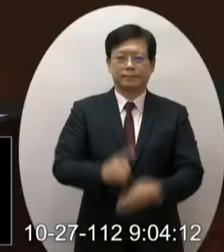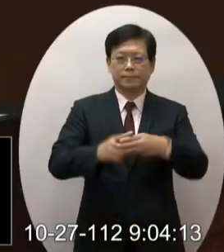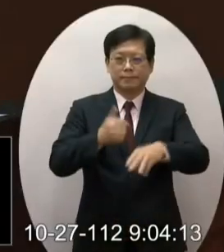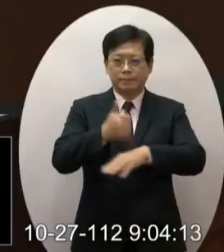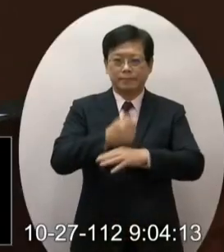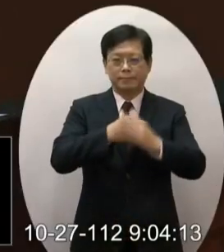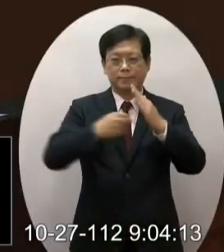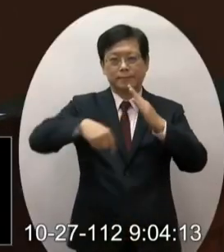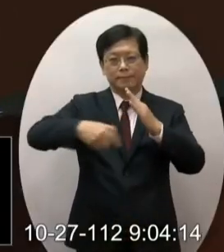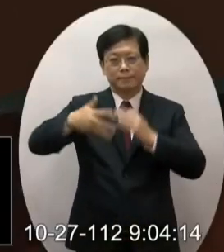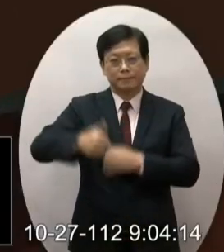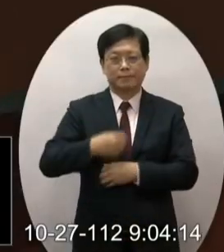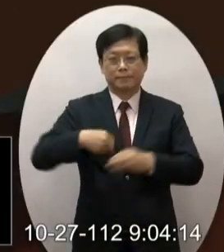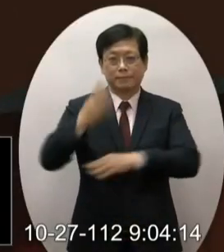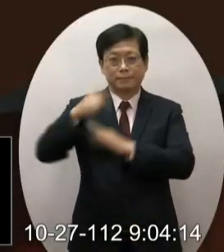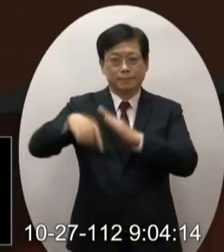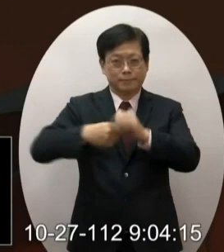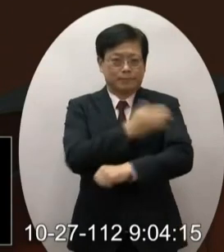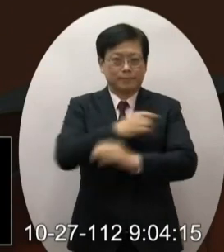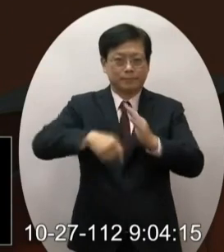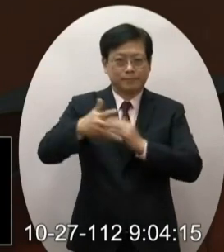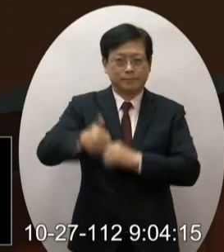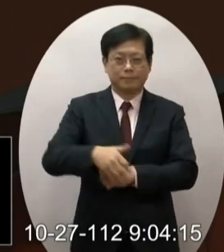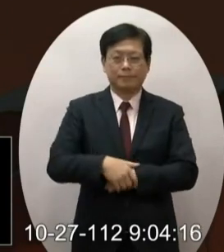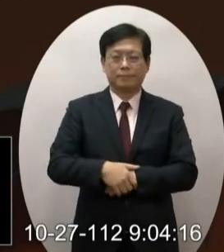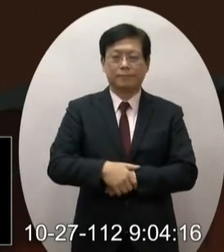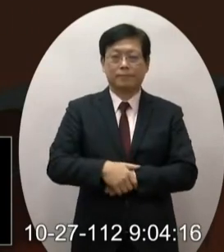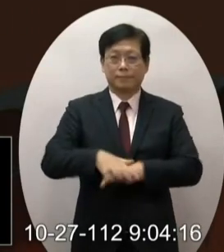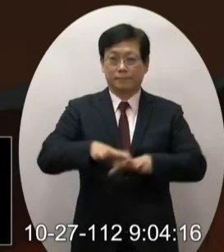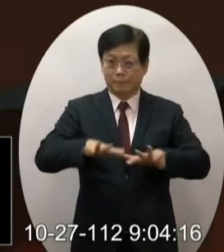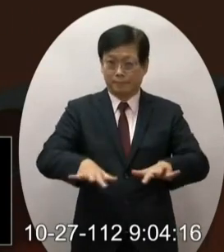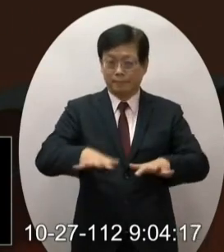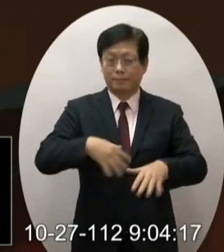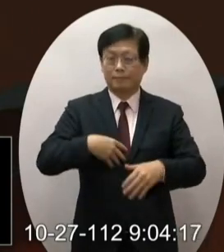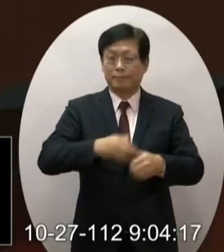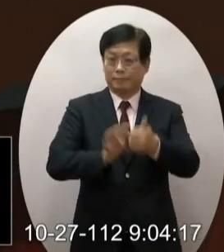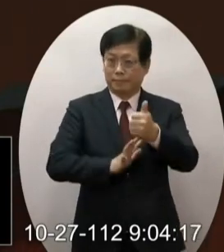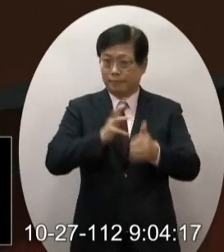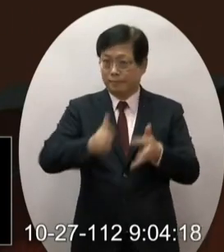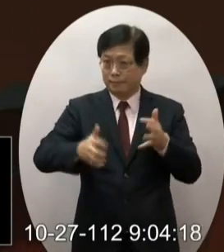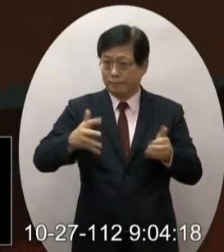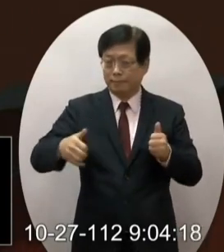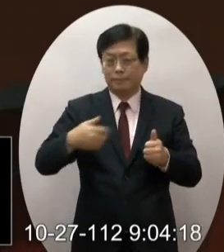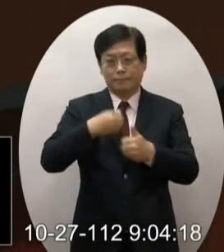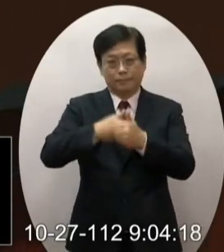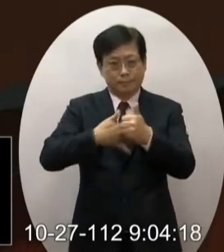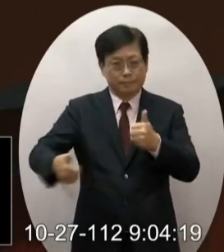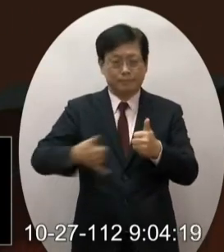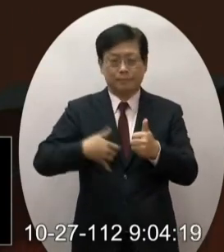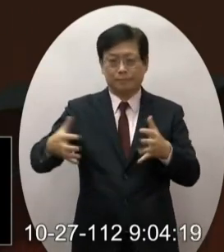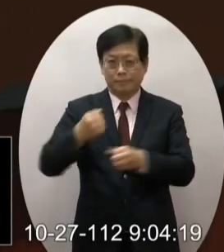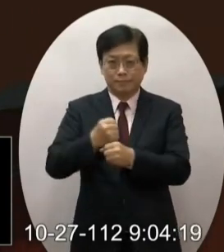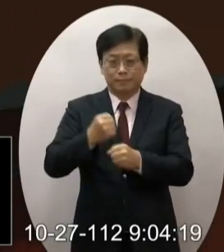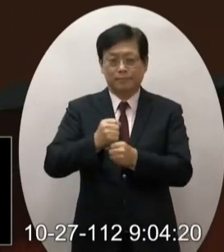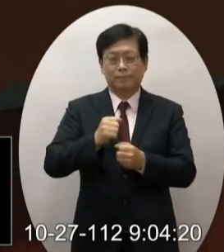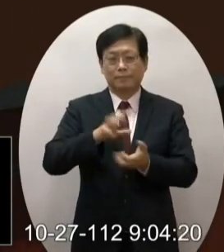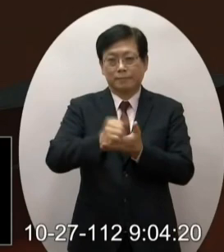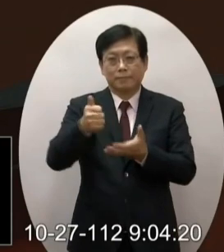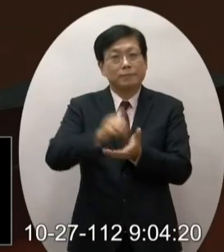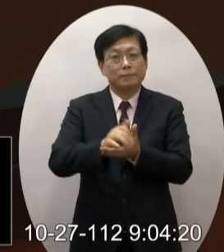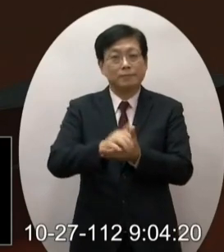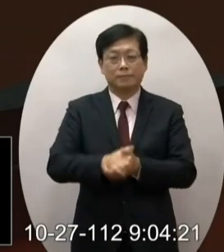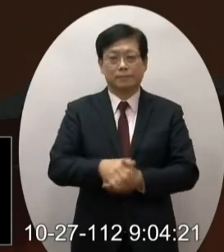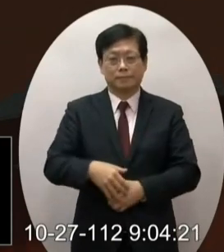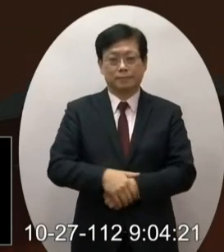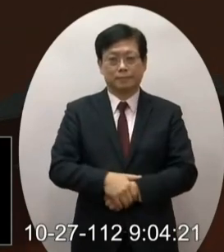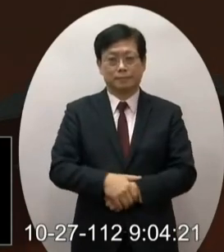主席、游院长、行政院陈院长以及所有部会的官员、各位委员同仁、各位媒体朋友，